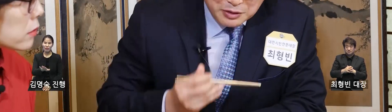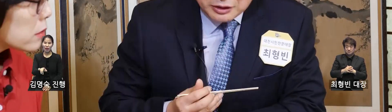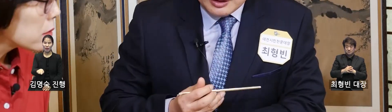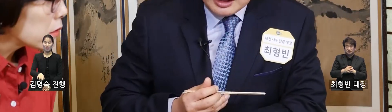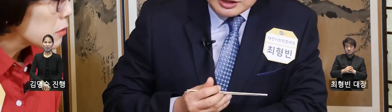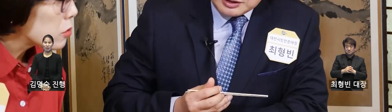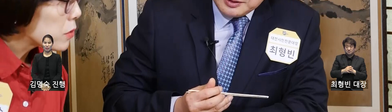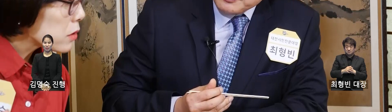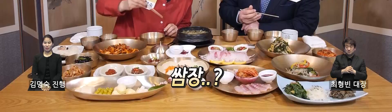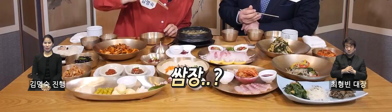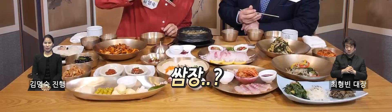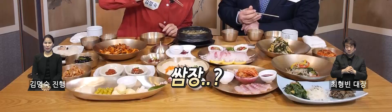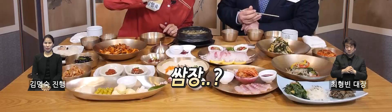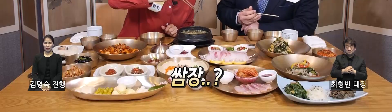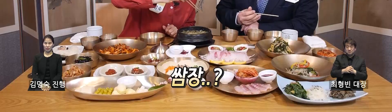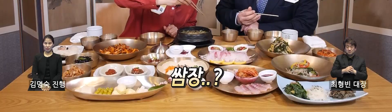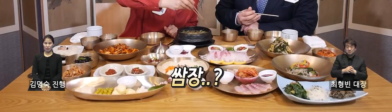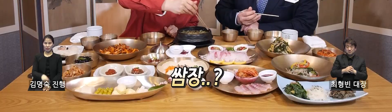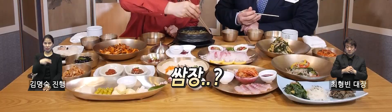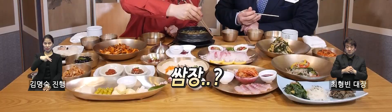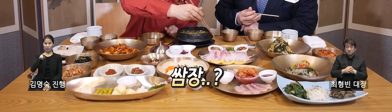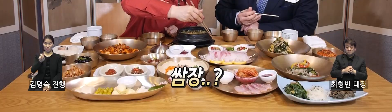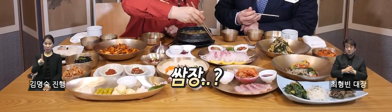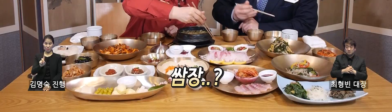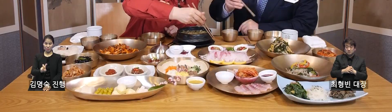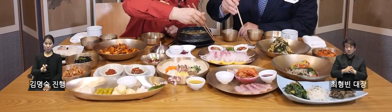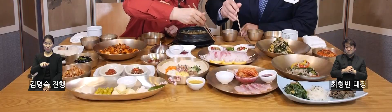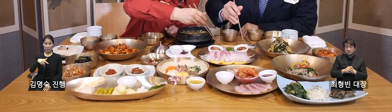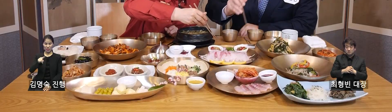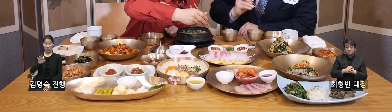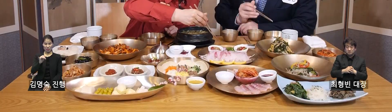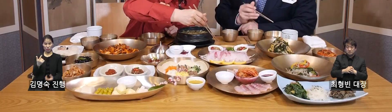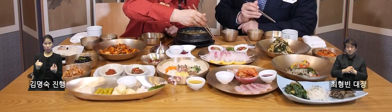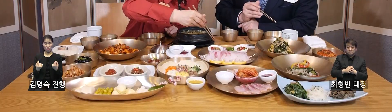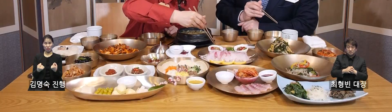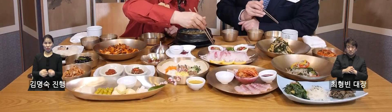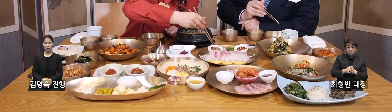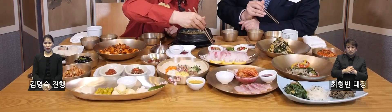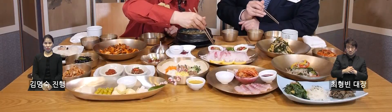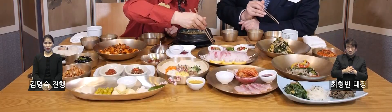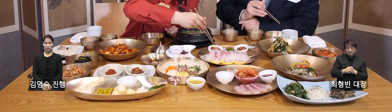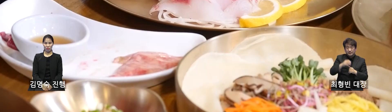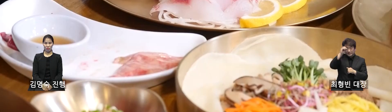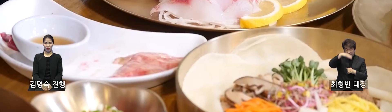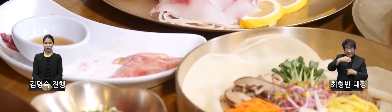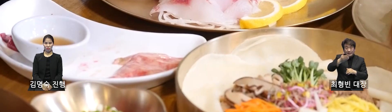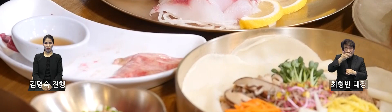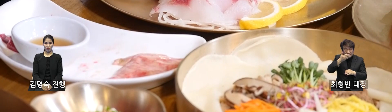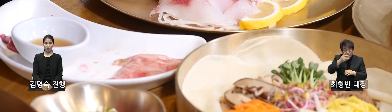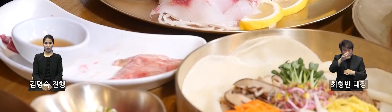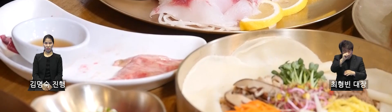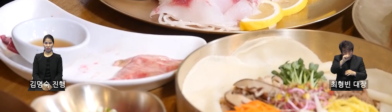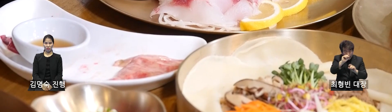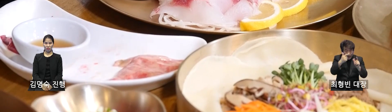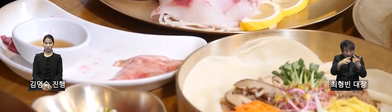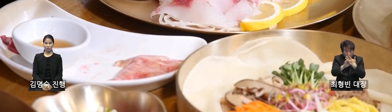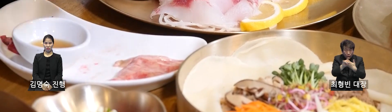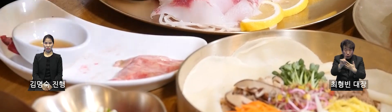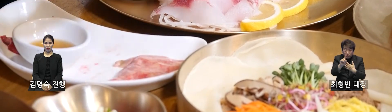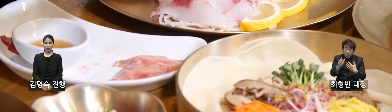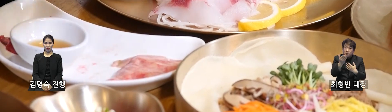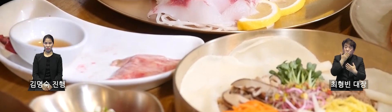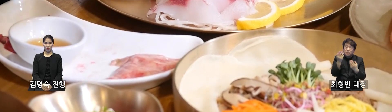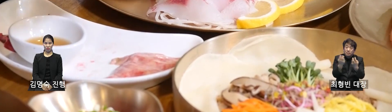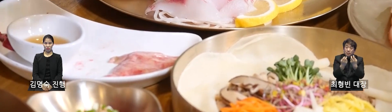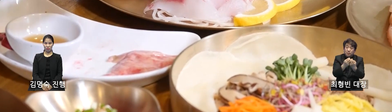몸 모드를 있는지좀 썽 짜져 온거 같아요 근데 보면 그냥 드시면 좋을것 같아요 어떻게 되시나요 좋을것